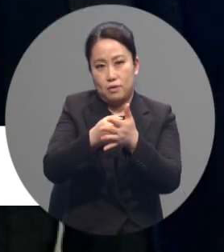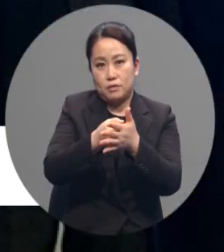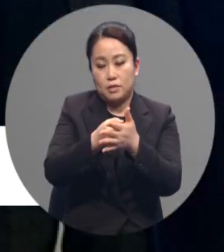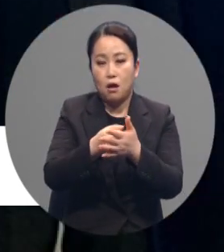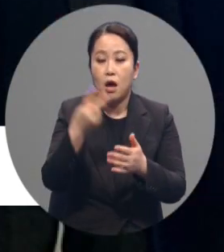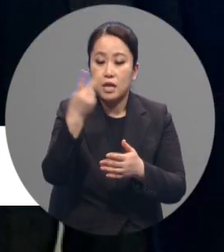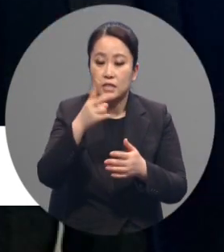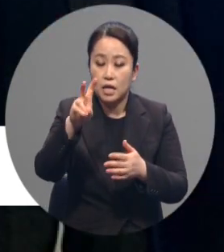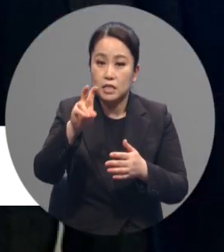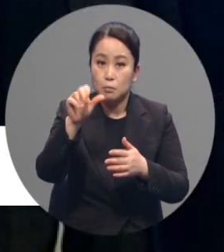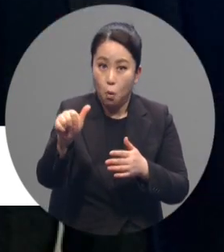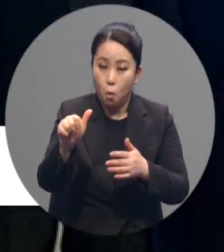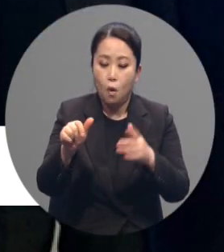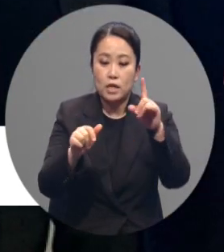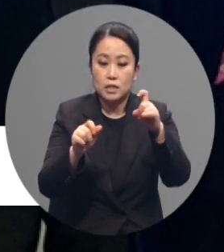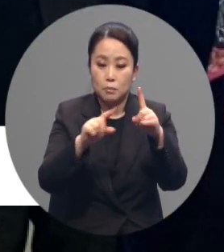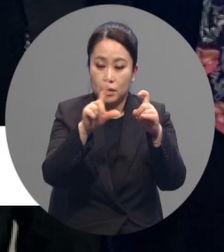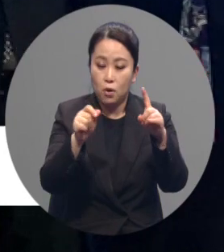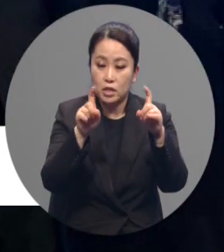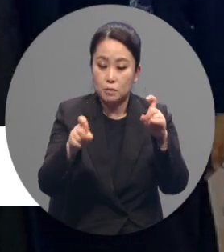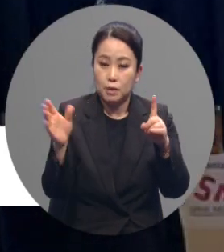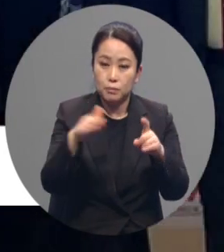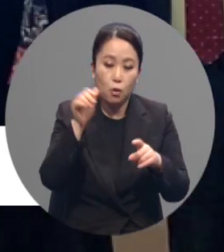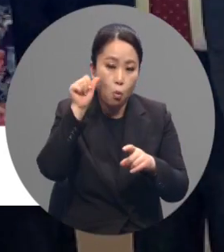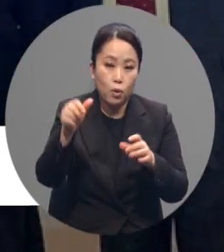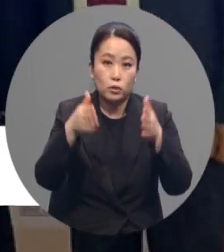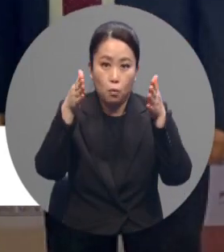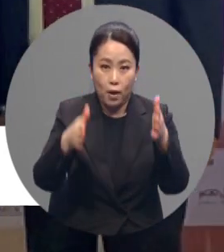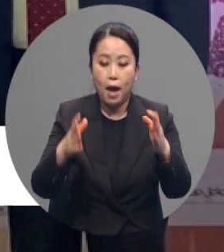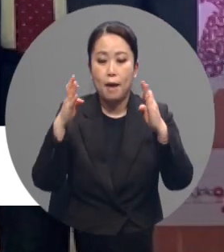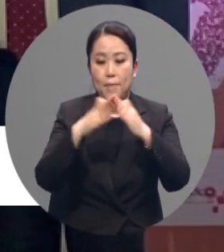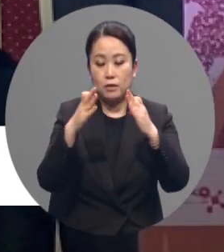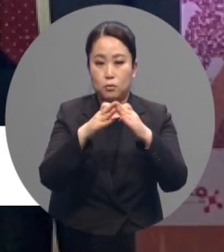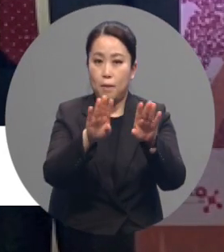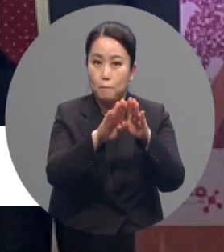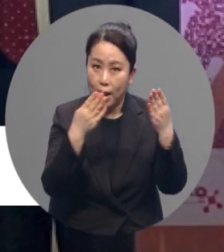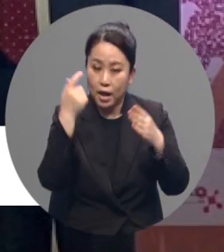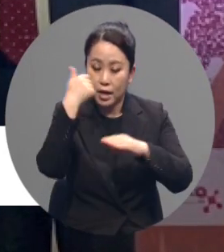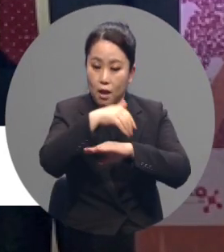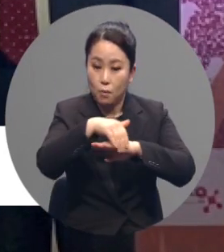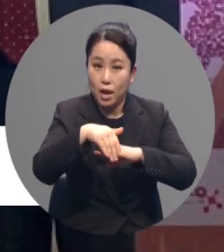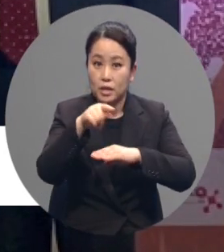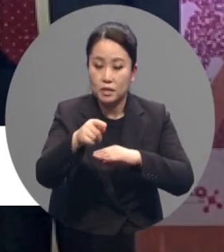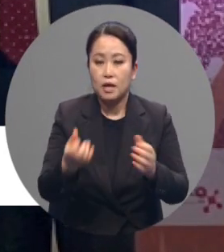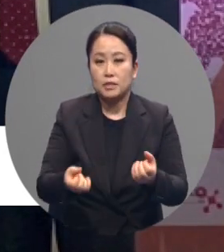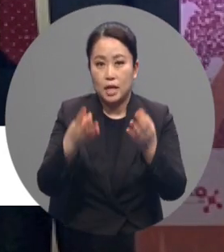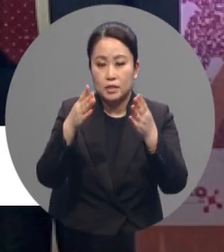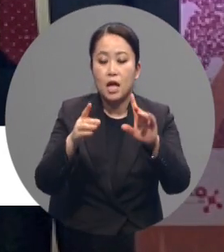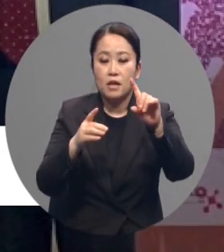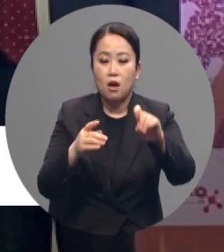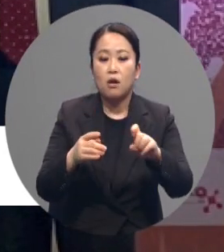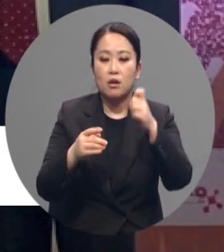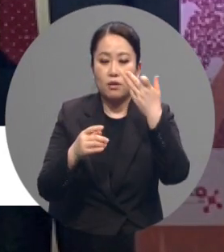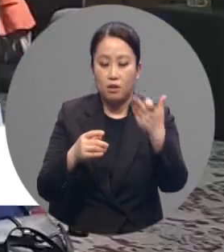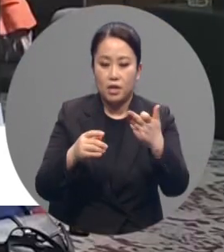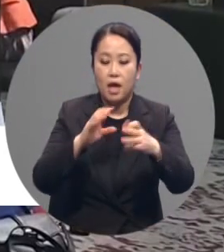오는 2025년 11월 10일부터 닷새 동안 백스코에서 열리는 이번 행사에는 18개 나라